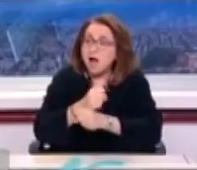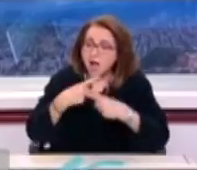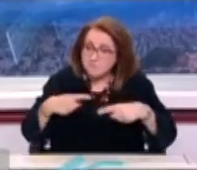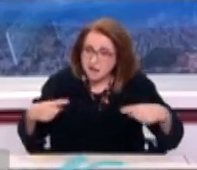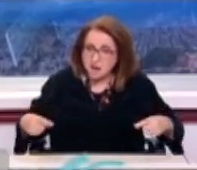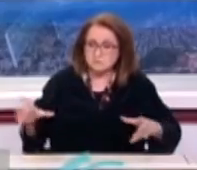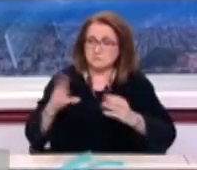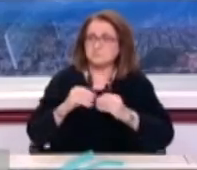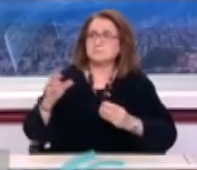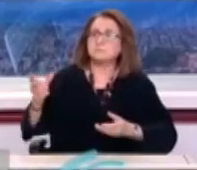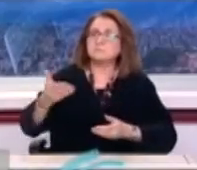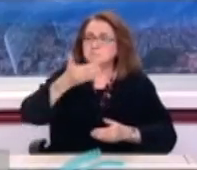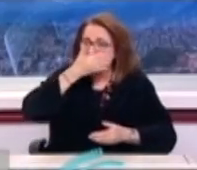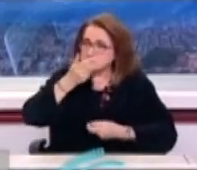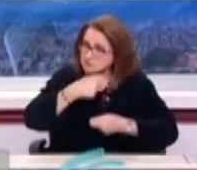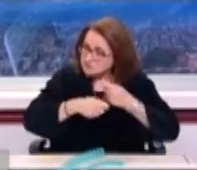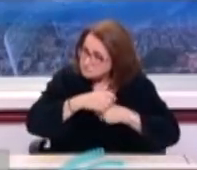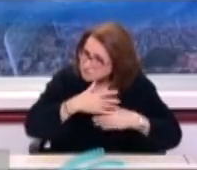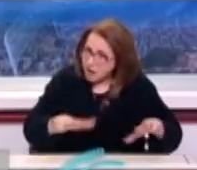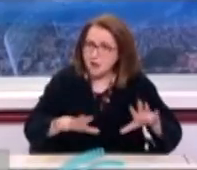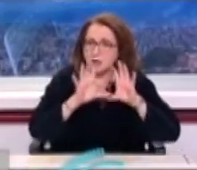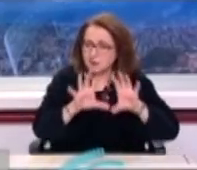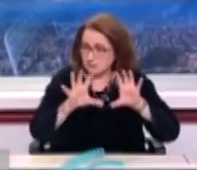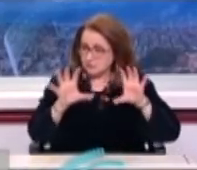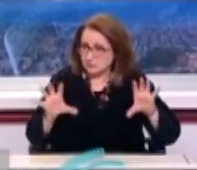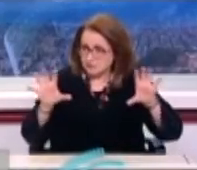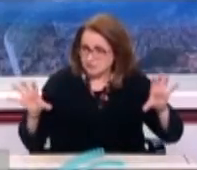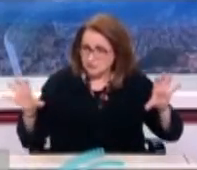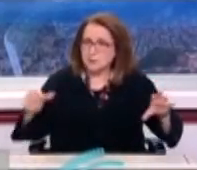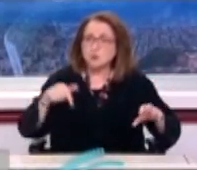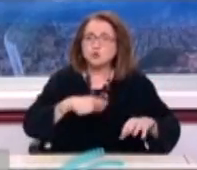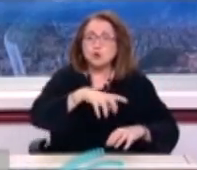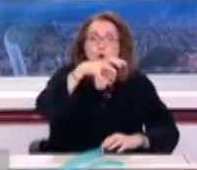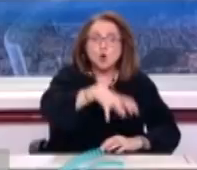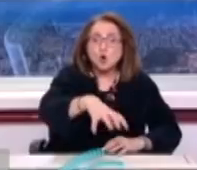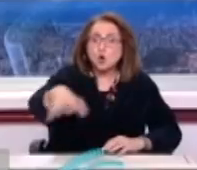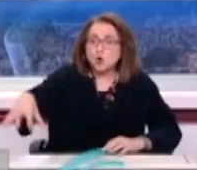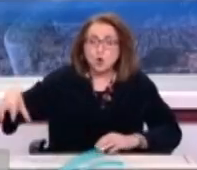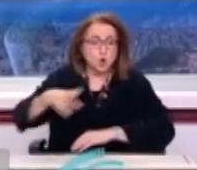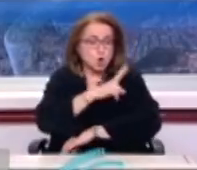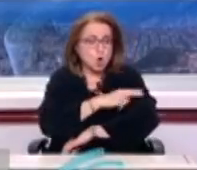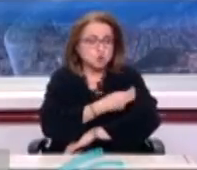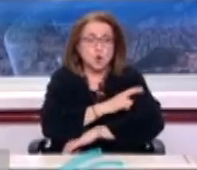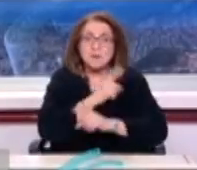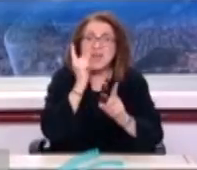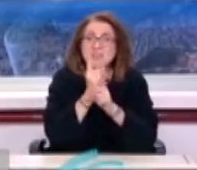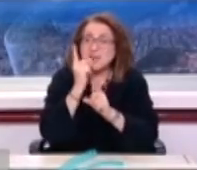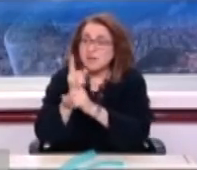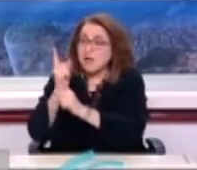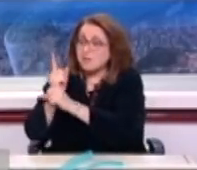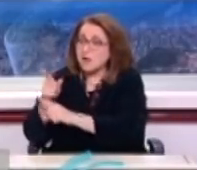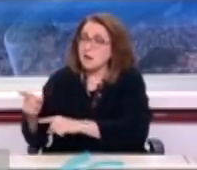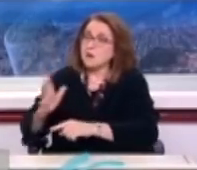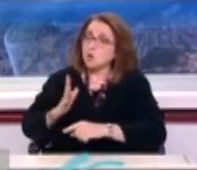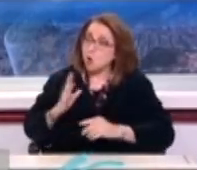ιό. Έχει γίνει ενίσχυση ειδικών μονάδων της υπηρεσίας υγείας που θα ασχοληθούν με τέτοιες περιπτώσεις. Όπως και έχει γίνει πρόβλεψη